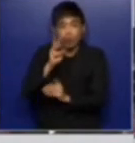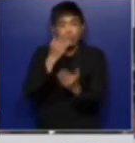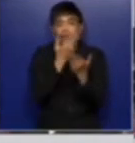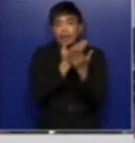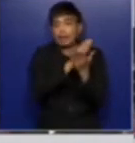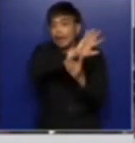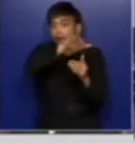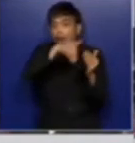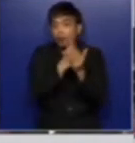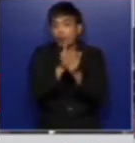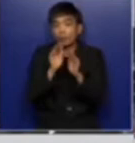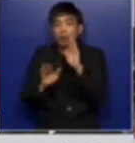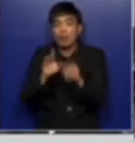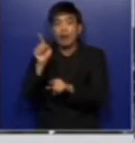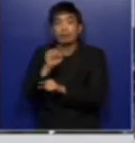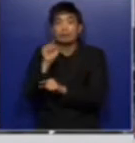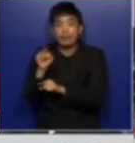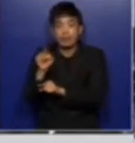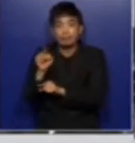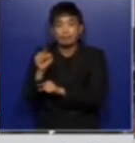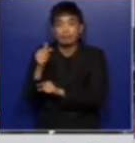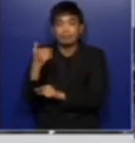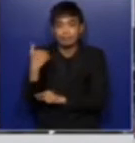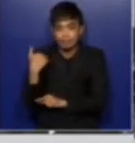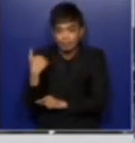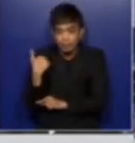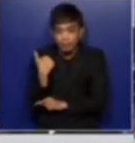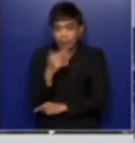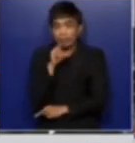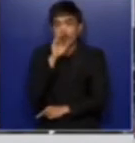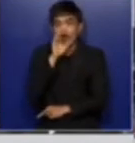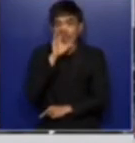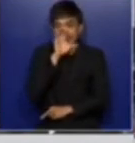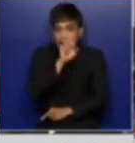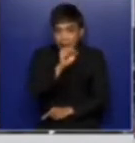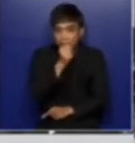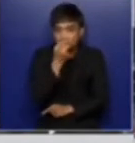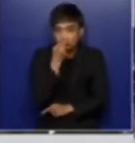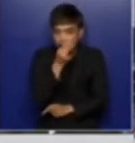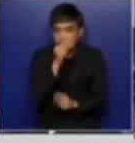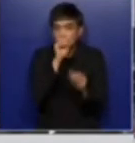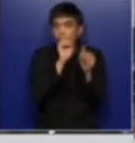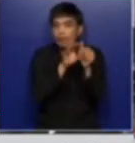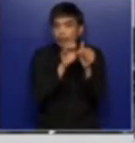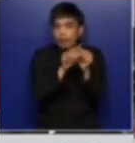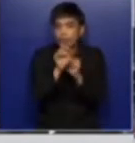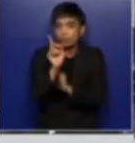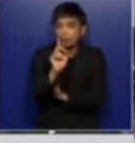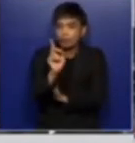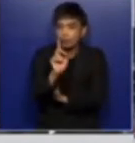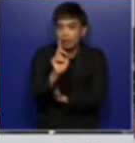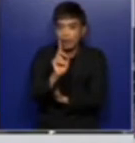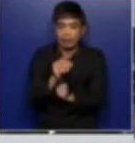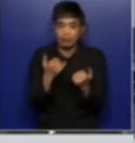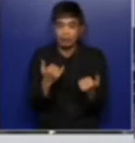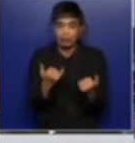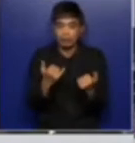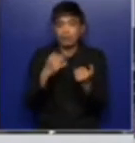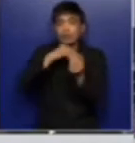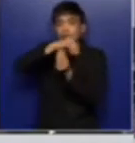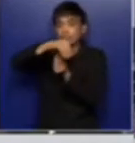ดกระผมจึงมีข้อสังเกตมีข้อท้วงติงว่าช่วงวิกฤตเศรษฐกิจช่วง